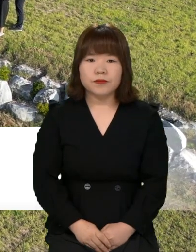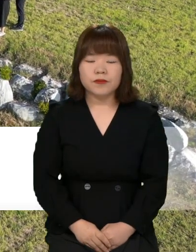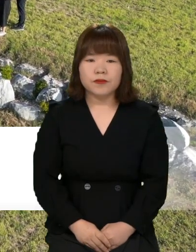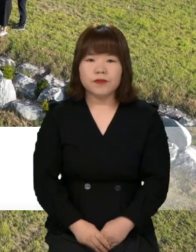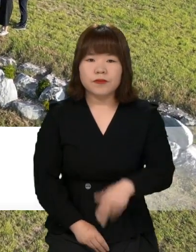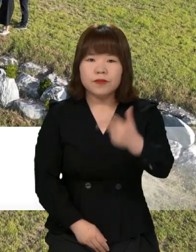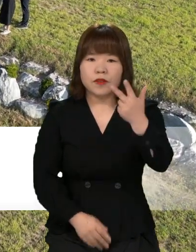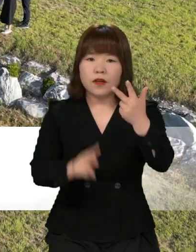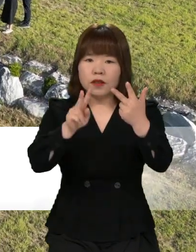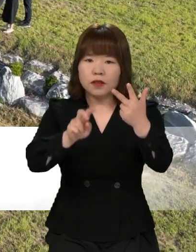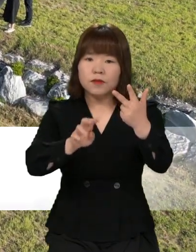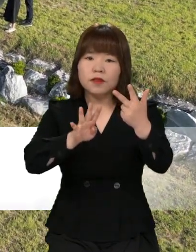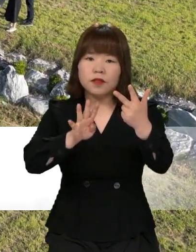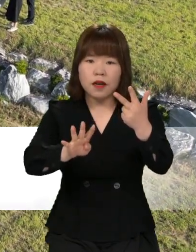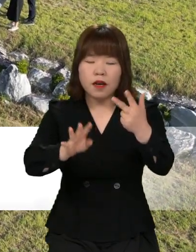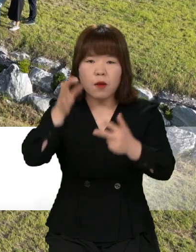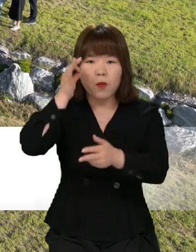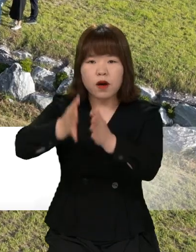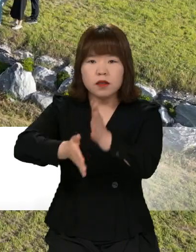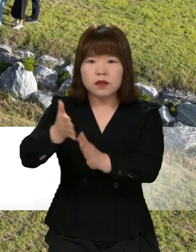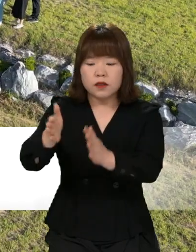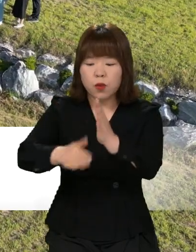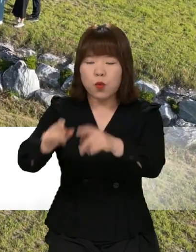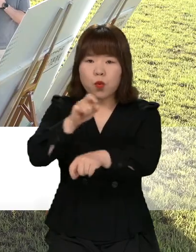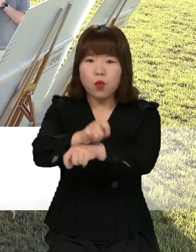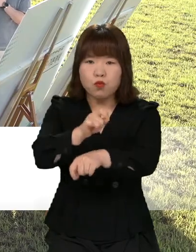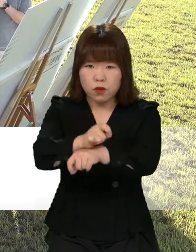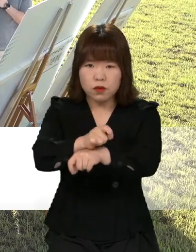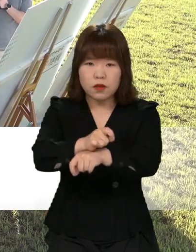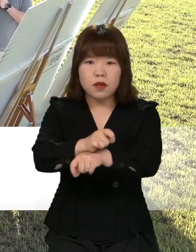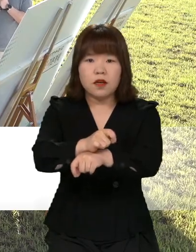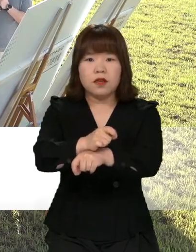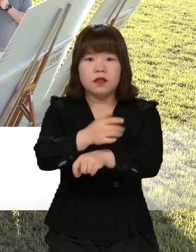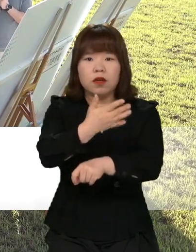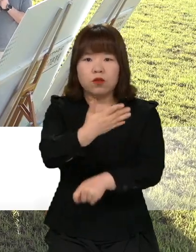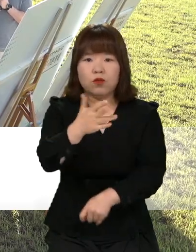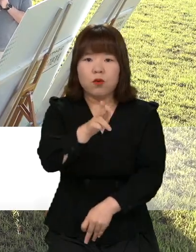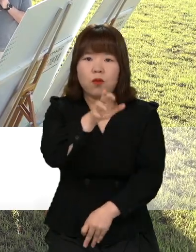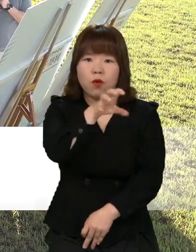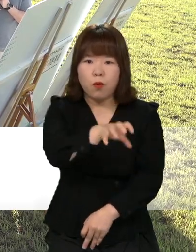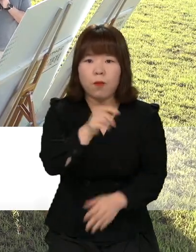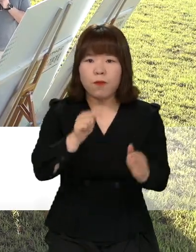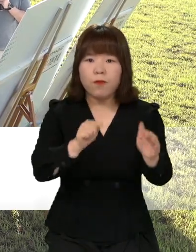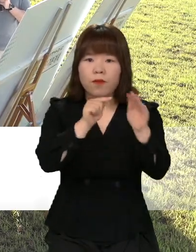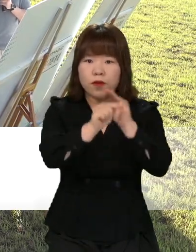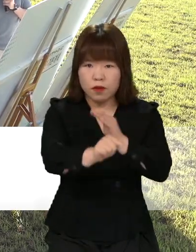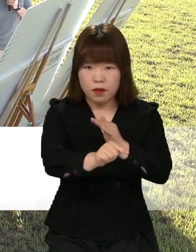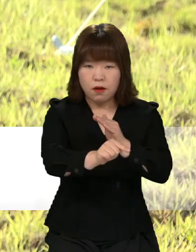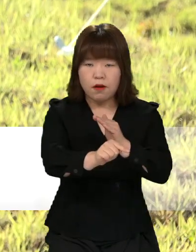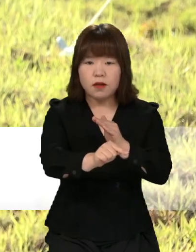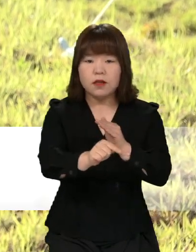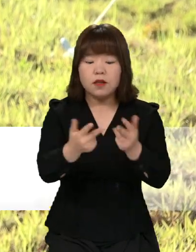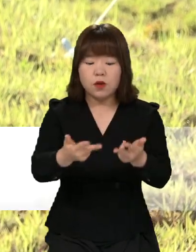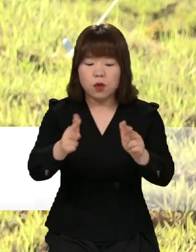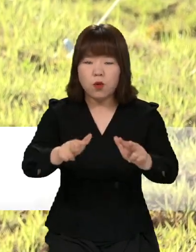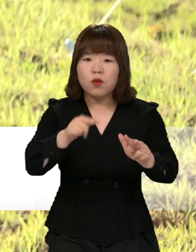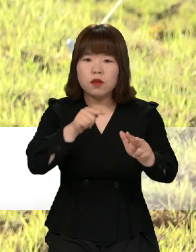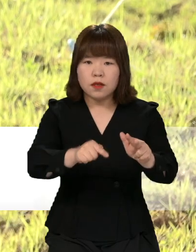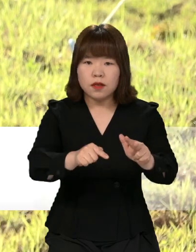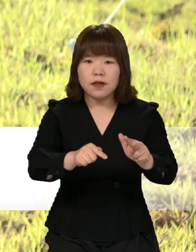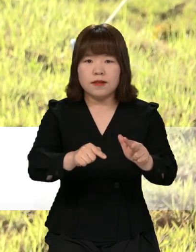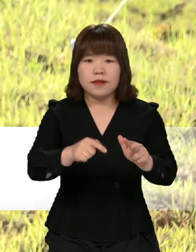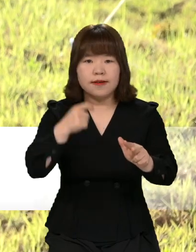기대됩니다 24일 포항시 간부공무원 등이 추모공원 사업 부지인 구포 테리 방문해